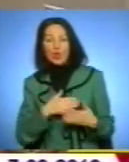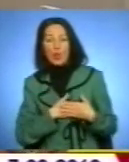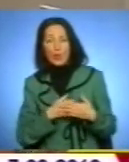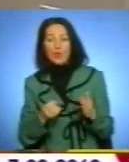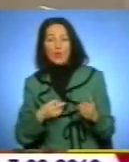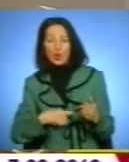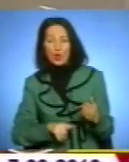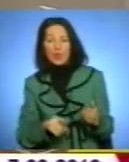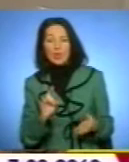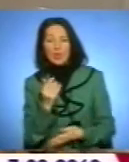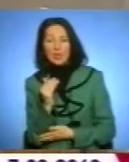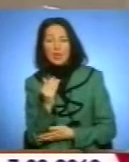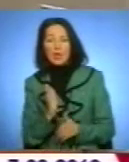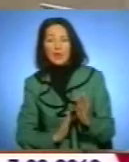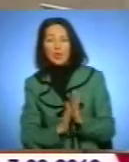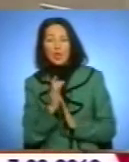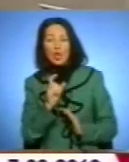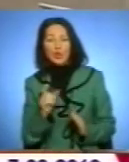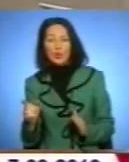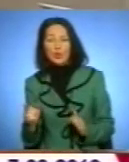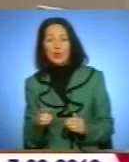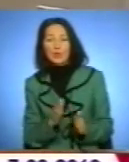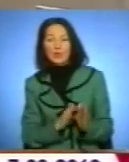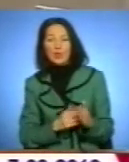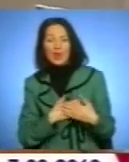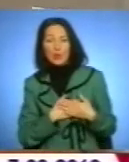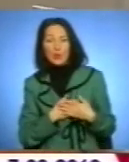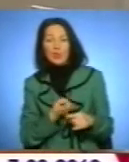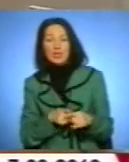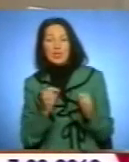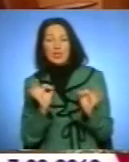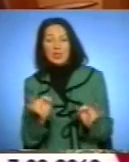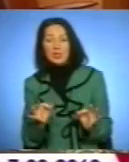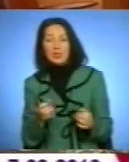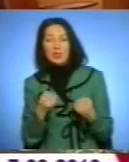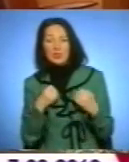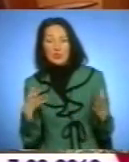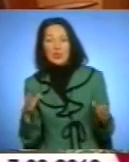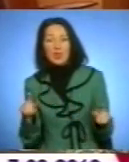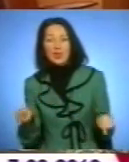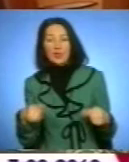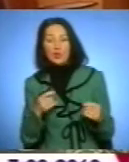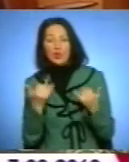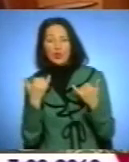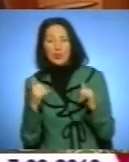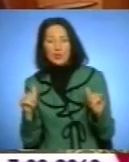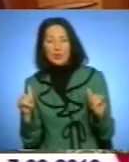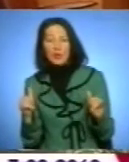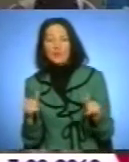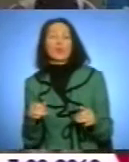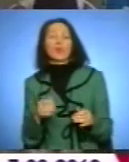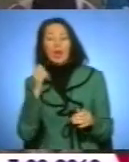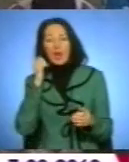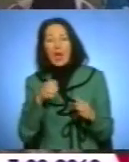дим. І воду перейшла. Любов є істина, свята і творить чудеса. Геріатричне відділення села Токи Підволочиського